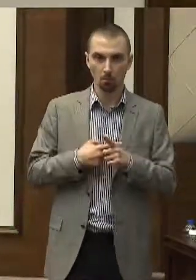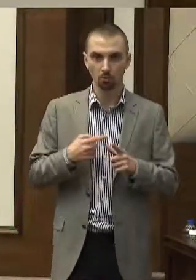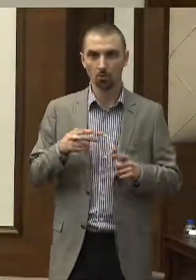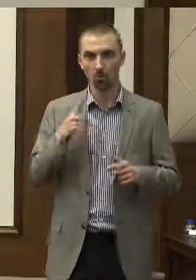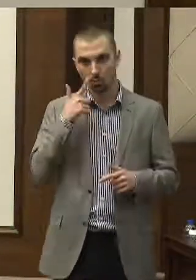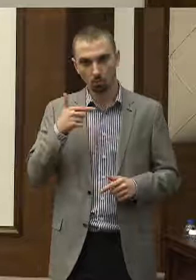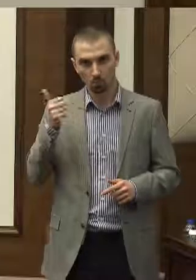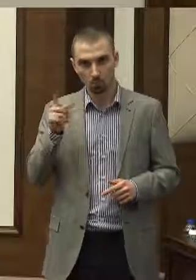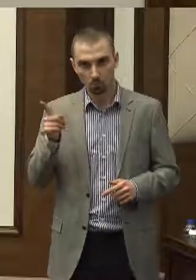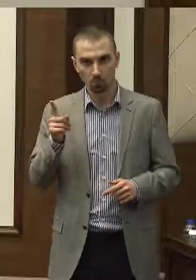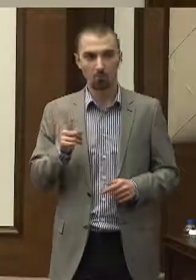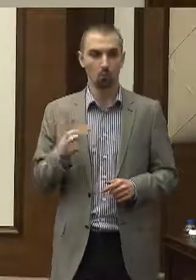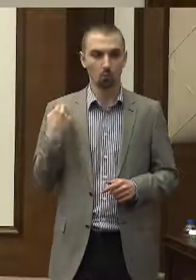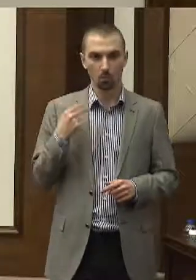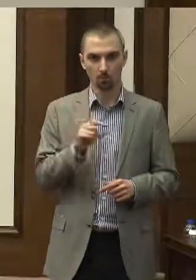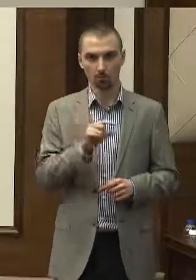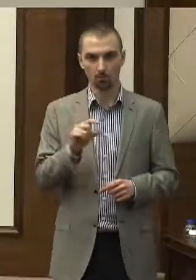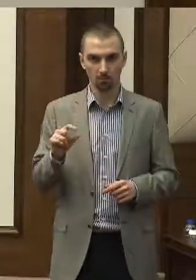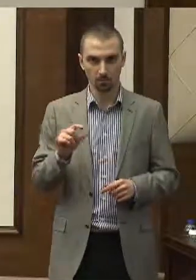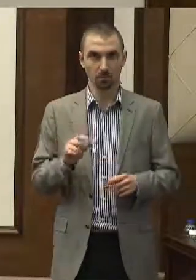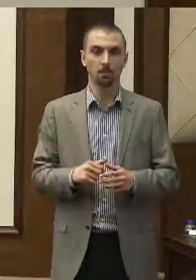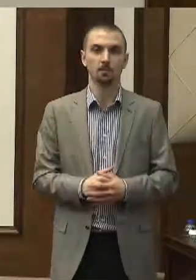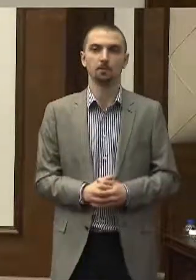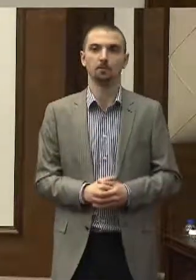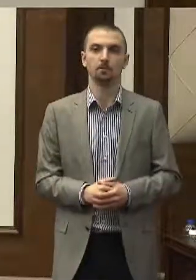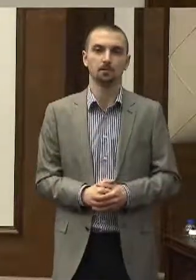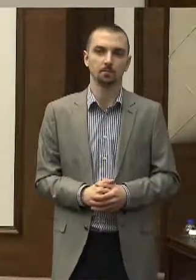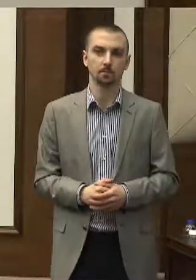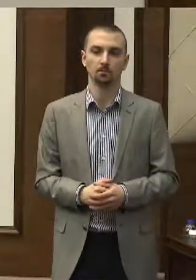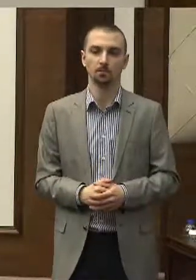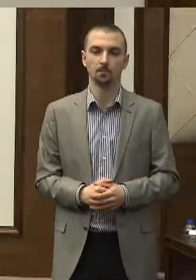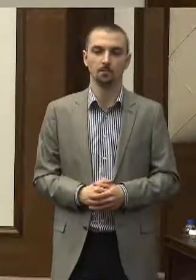Makamına 3621 sayılı Kıyı Kanunu'nun